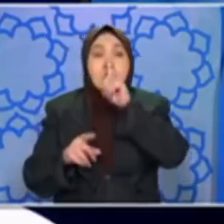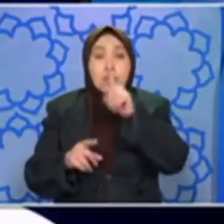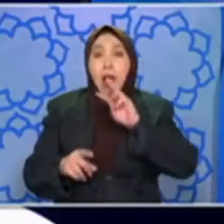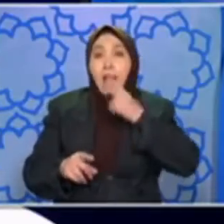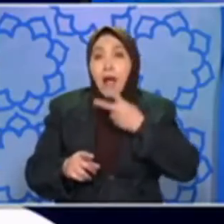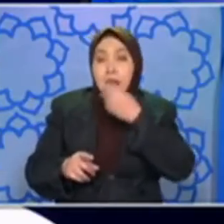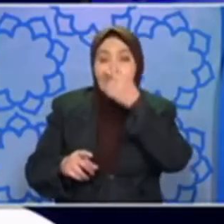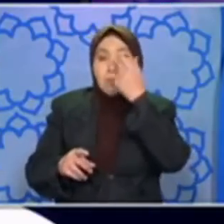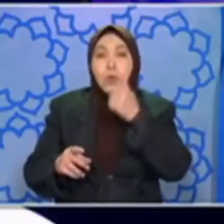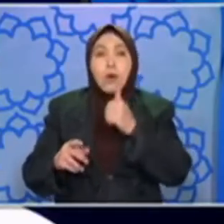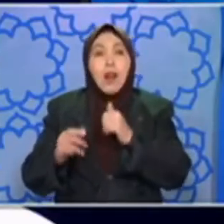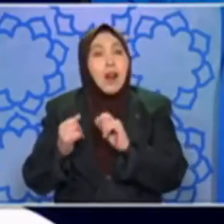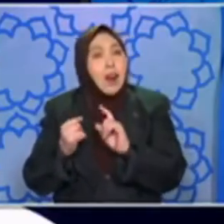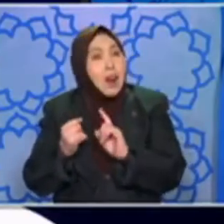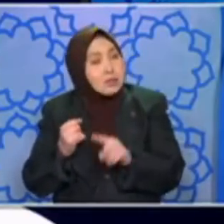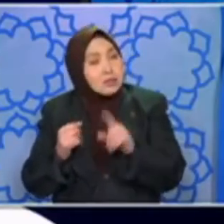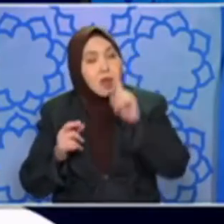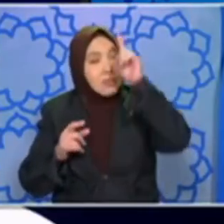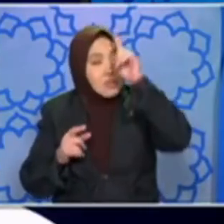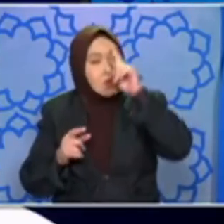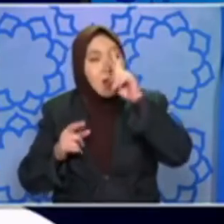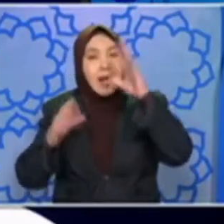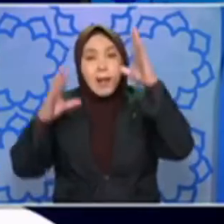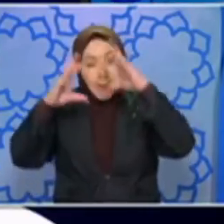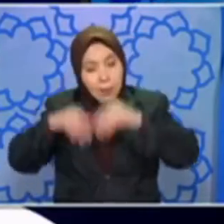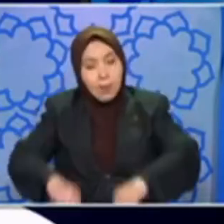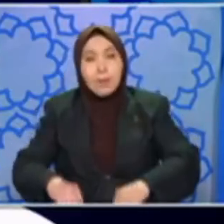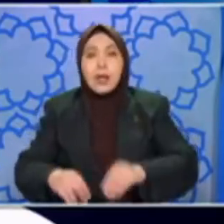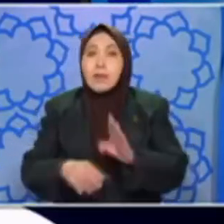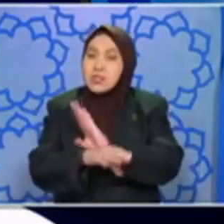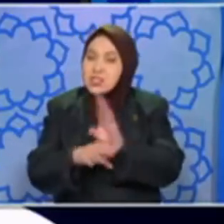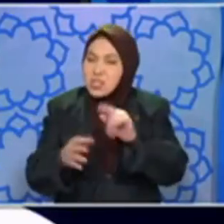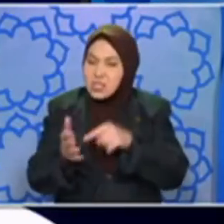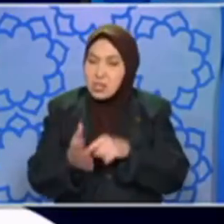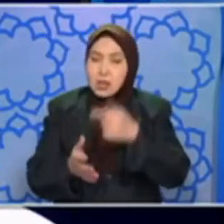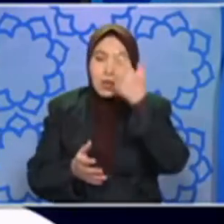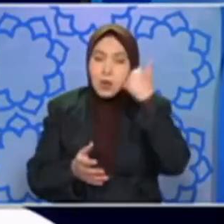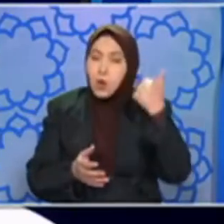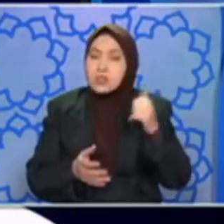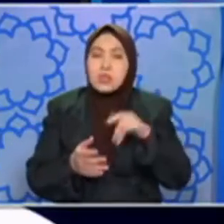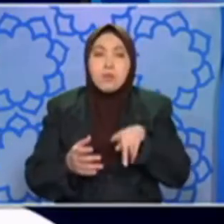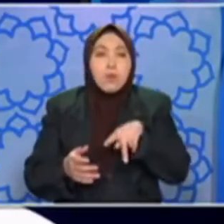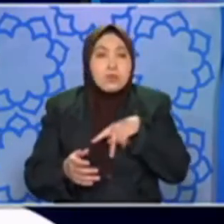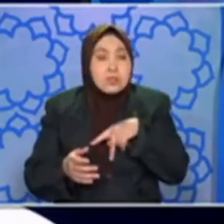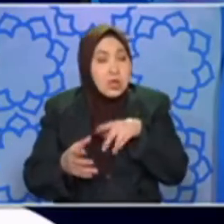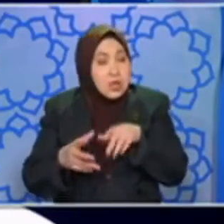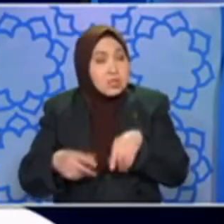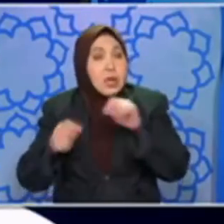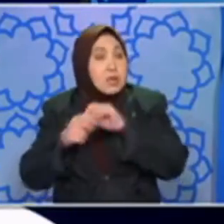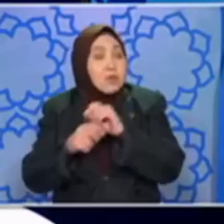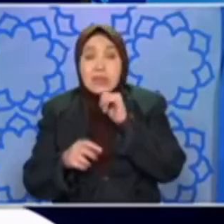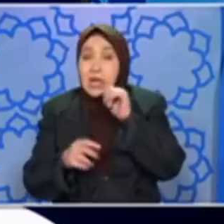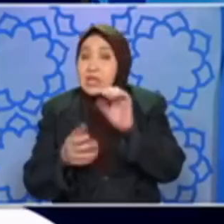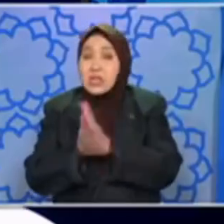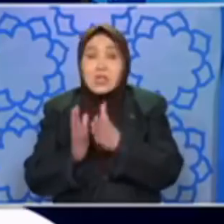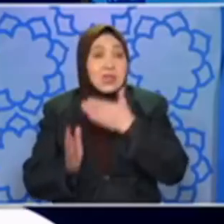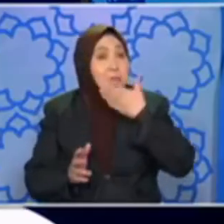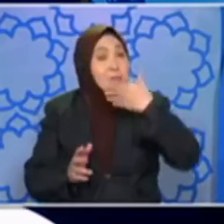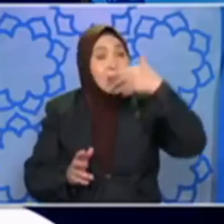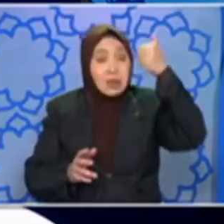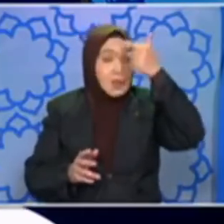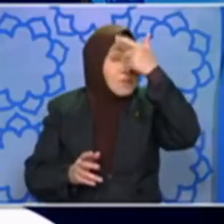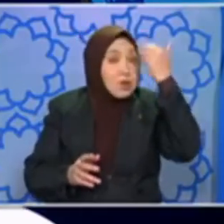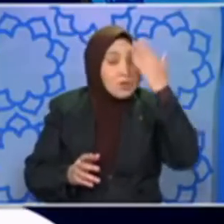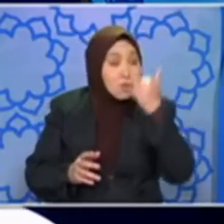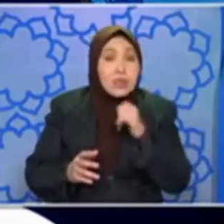akan lingkupkan bisnes begini. Ya, kerana takwilannya itu, dia punya kesimpulannya itu tidak jadi yang terbaik. Mengapa jadi